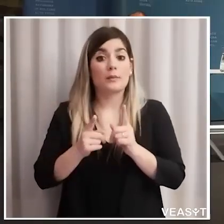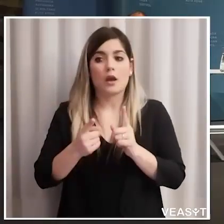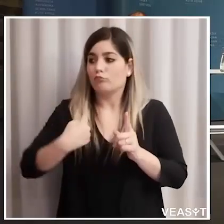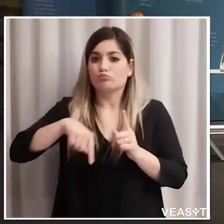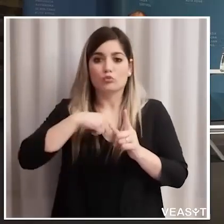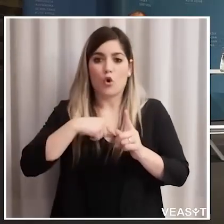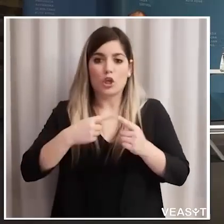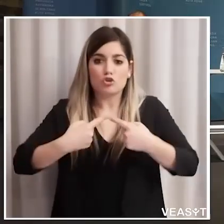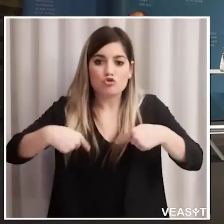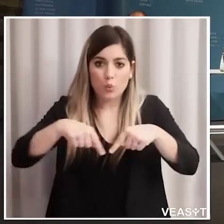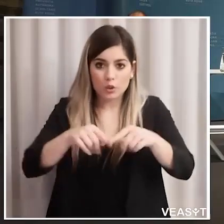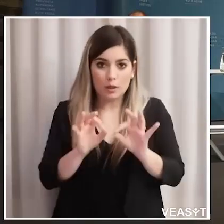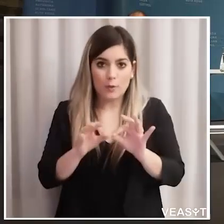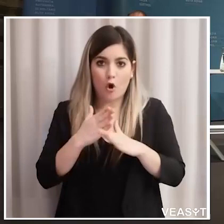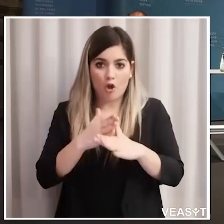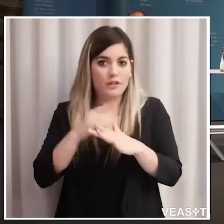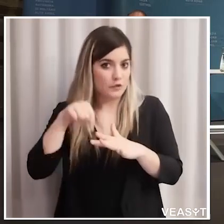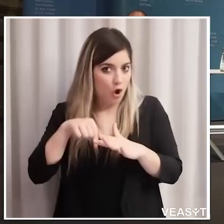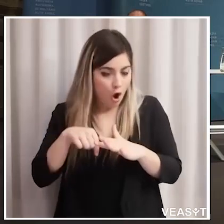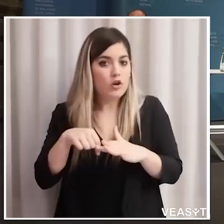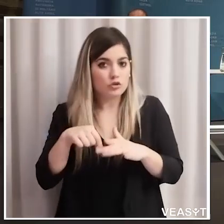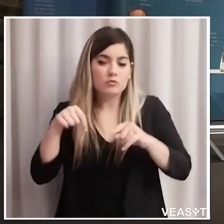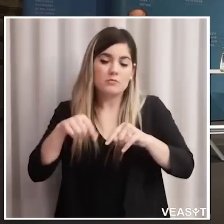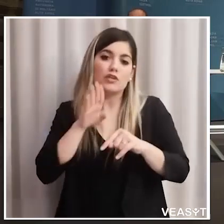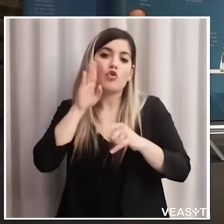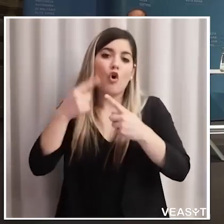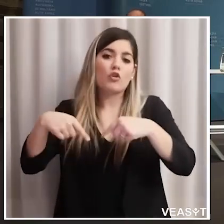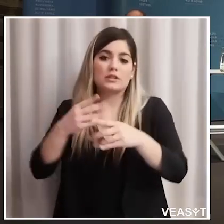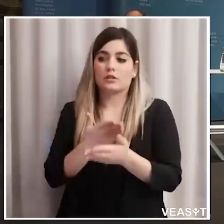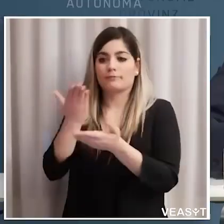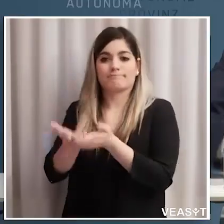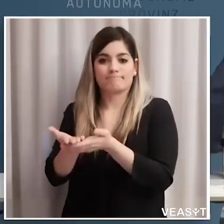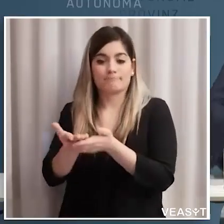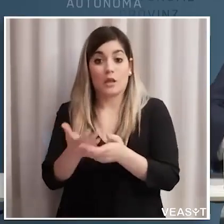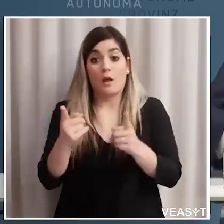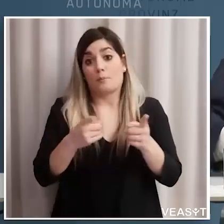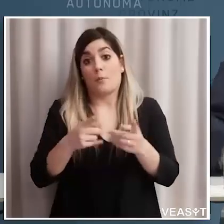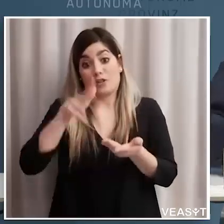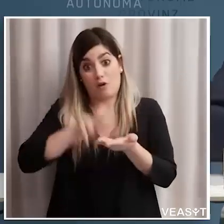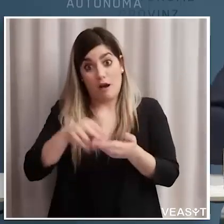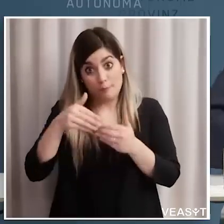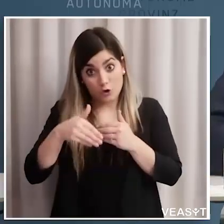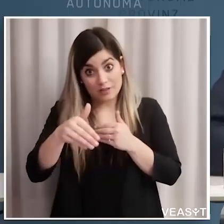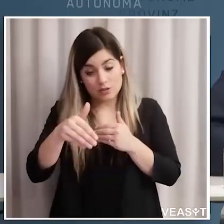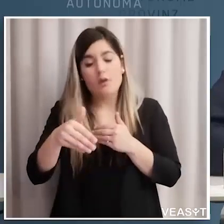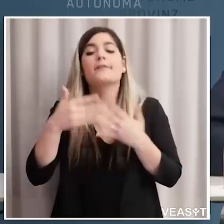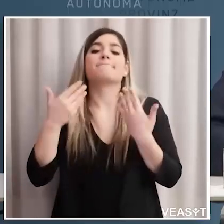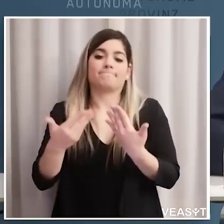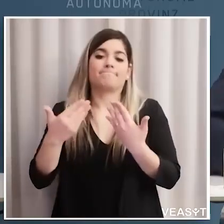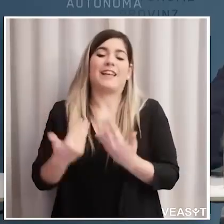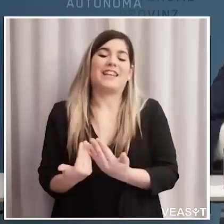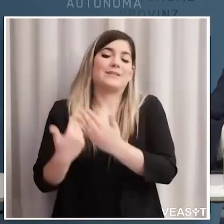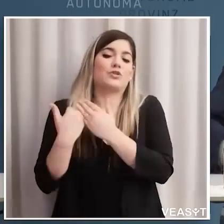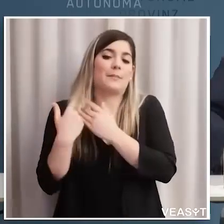condiviso oggi e lo portiamo adesso in consiglio. Ovviamente nel momento di approvazione sarà il consiglio a assumersi questa responsabilità di